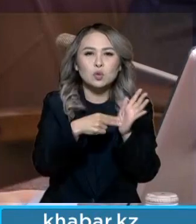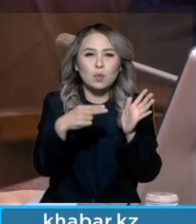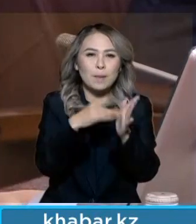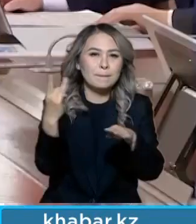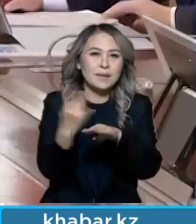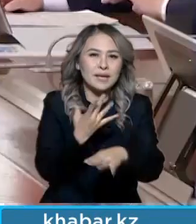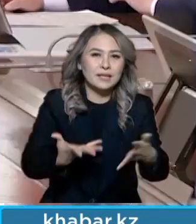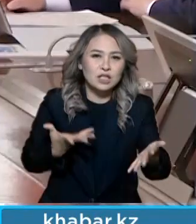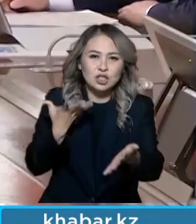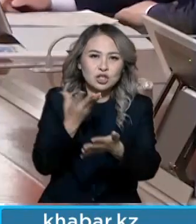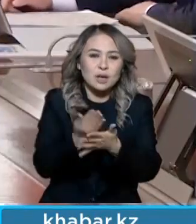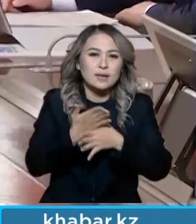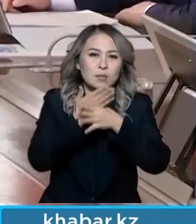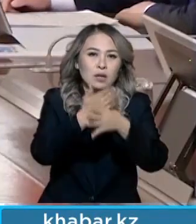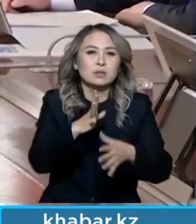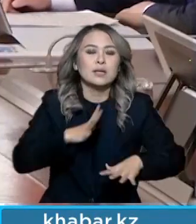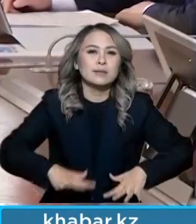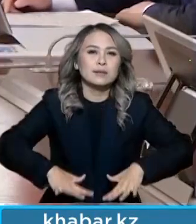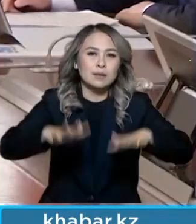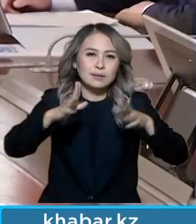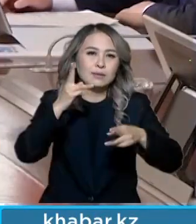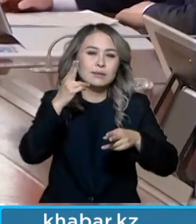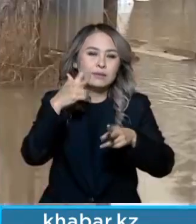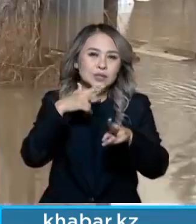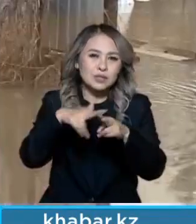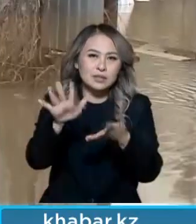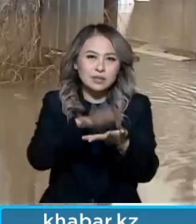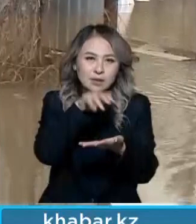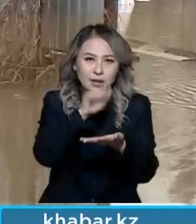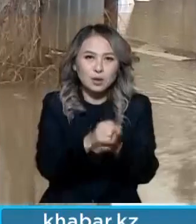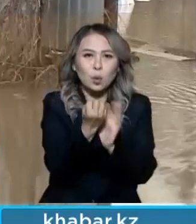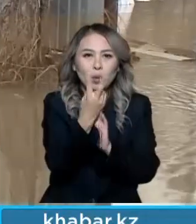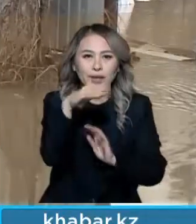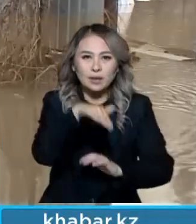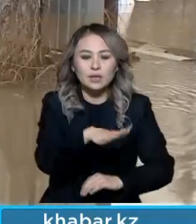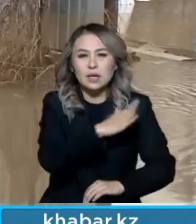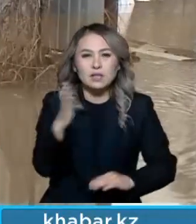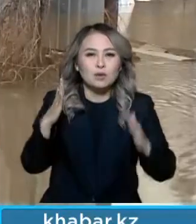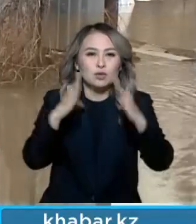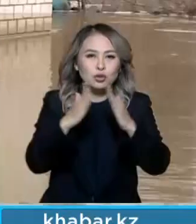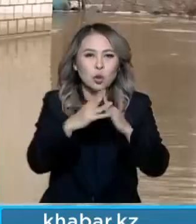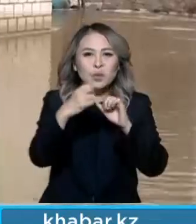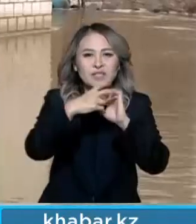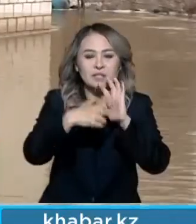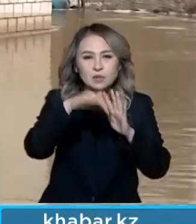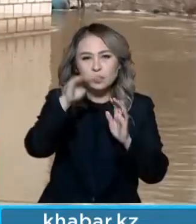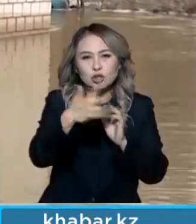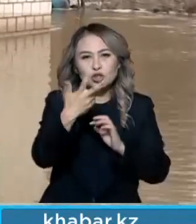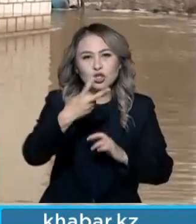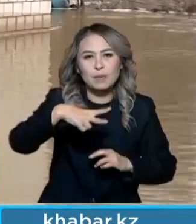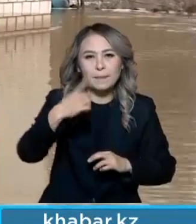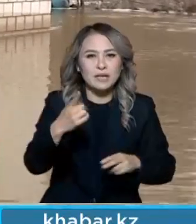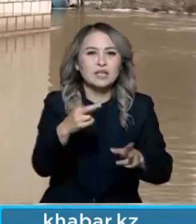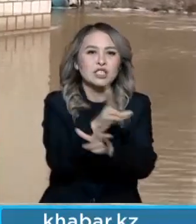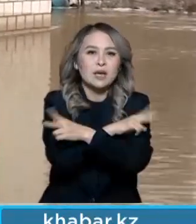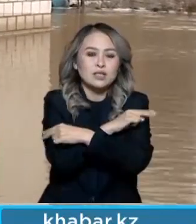теңге сомасында бір реттік жәрдемақы алған. Тасқыннан зиян шеккен 12000-нан астам үй және